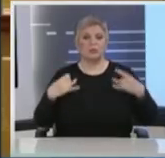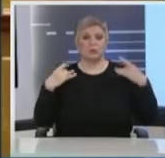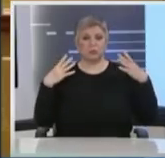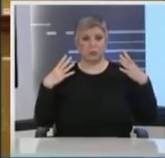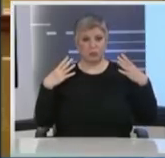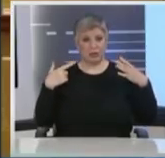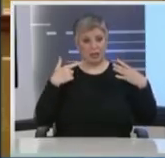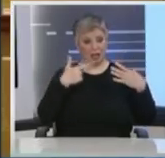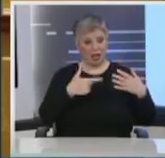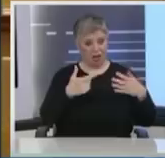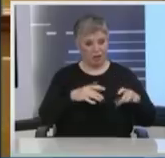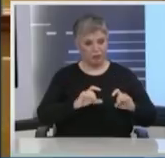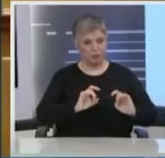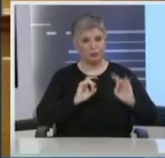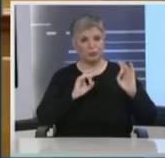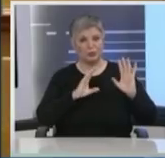τους δε.